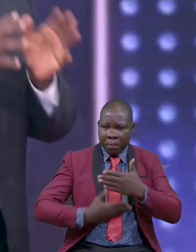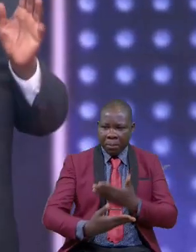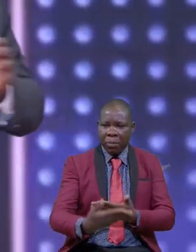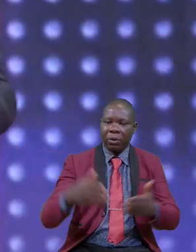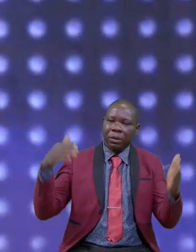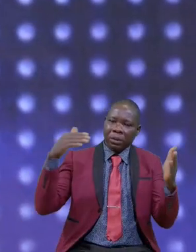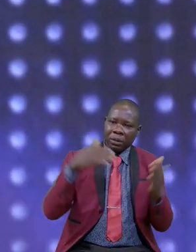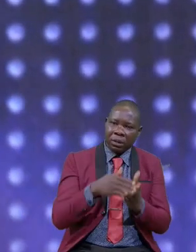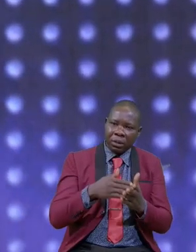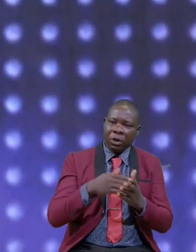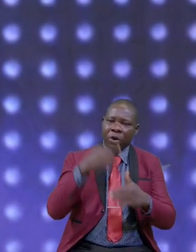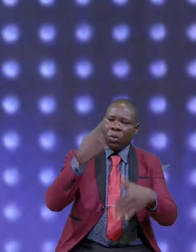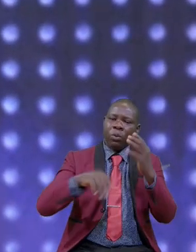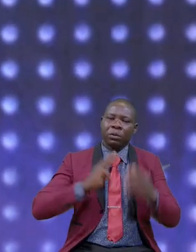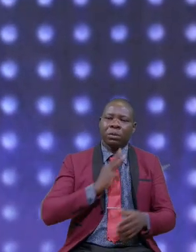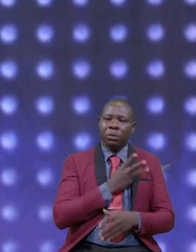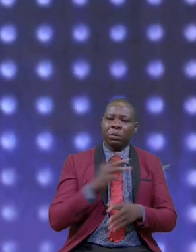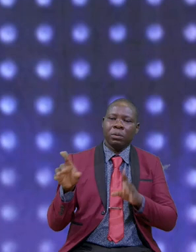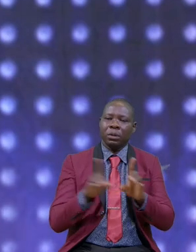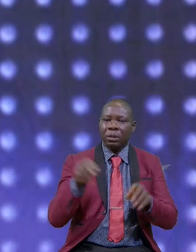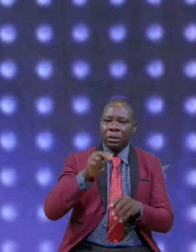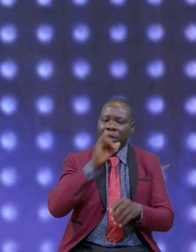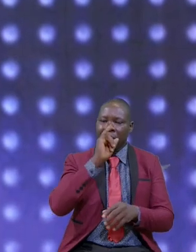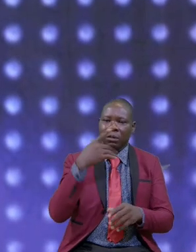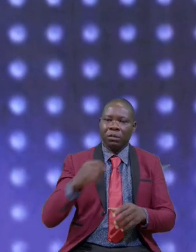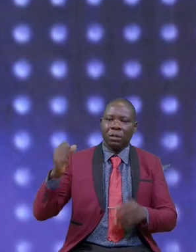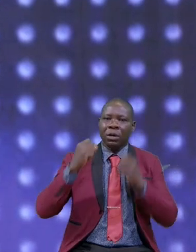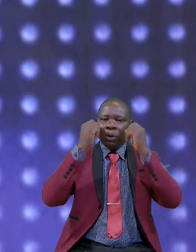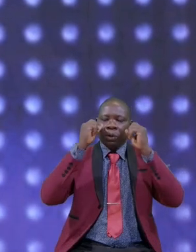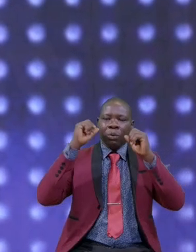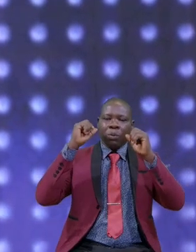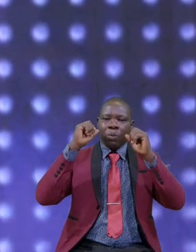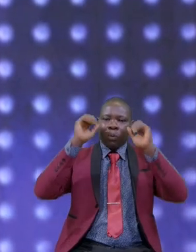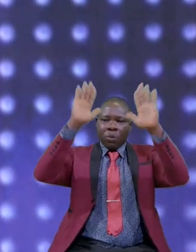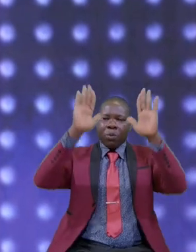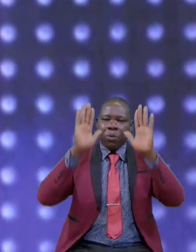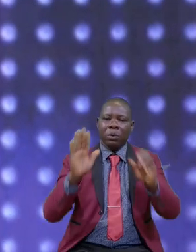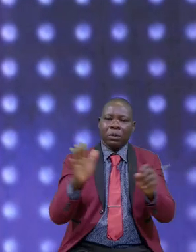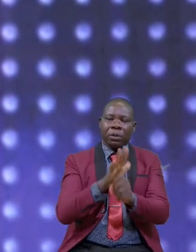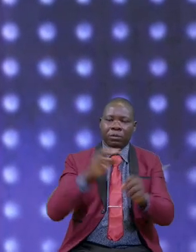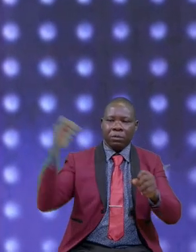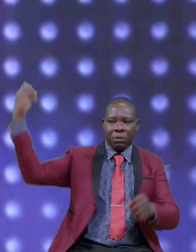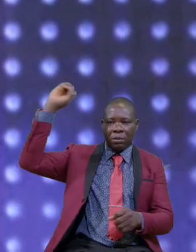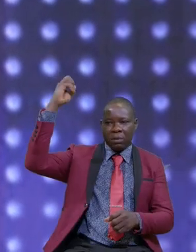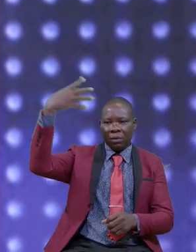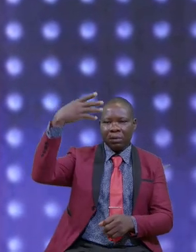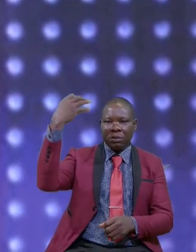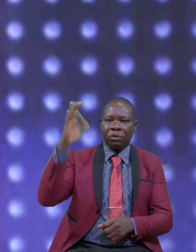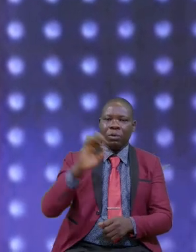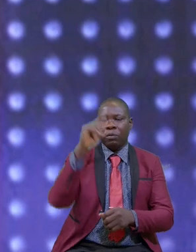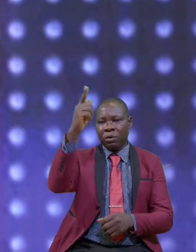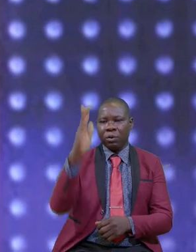c'est la grâce merveilleuse de Dieu. Comme nous sommes appelés dans le ministère, ce n'est pas notre force, ce n'est pas